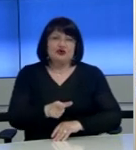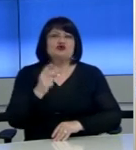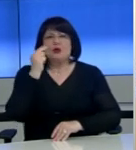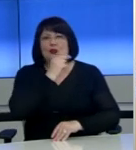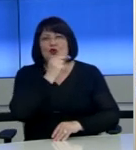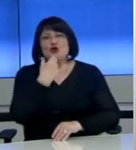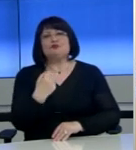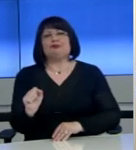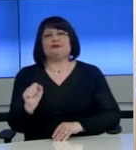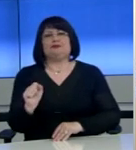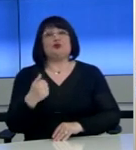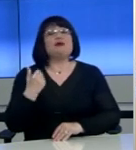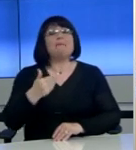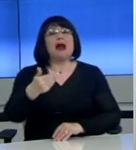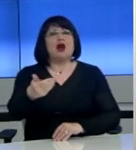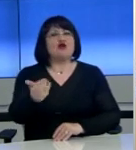εδώ ούτε στο μέλλον,